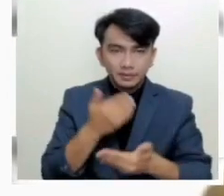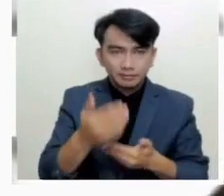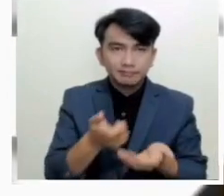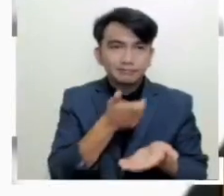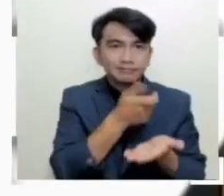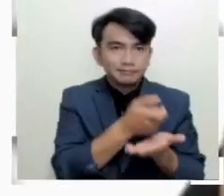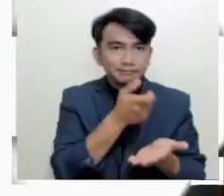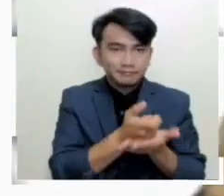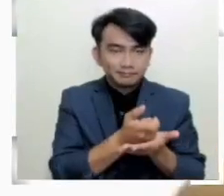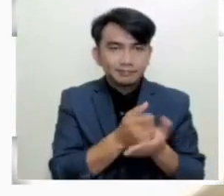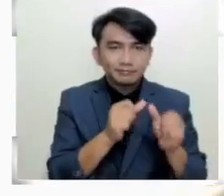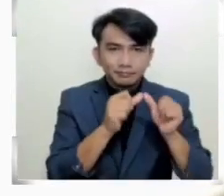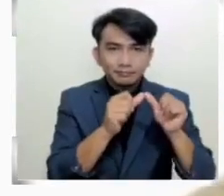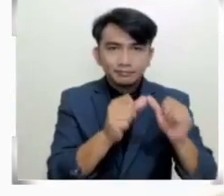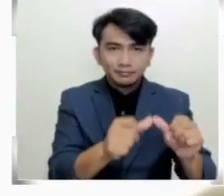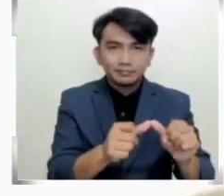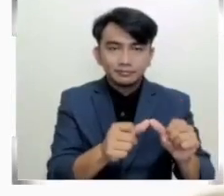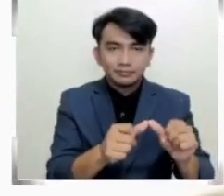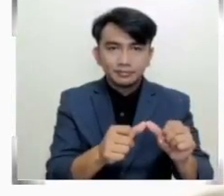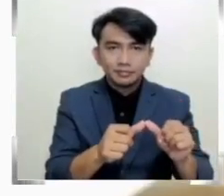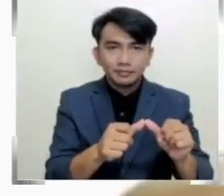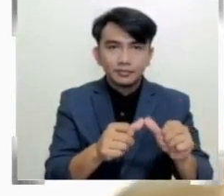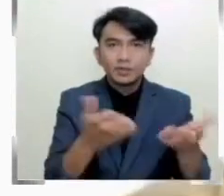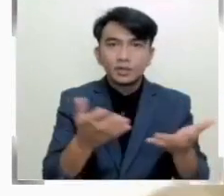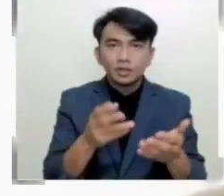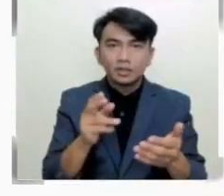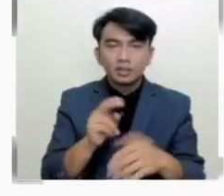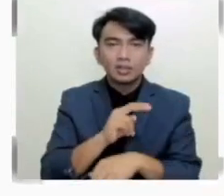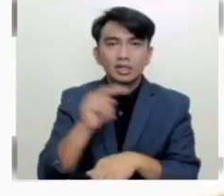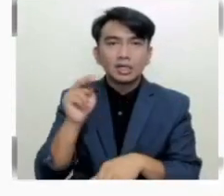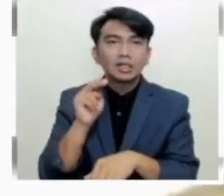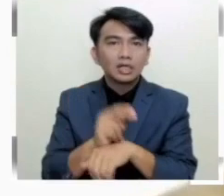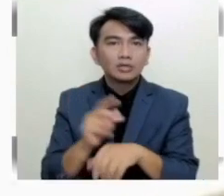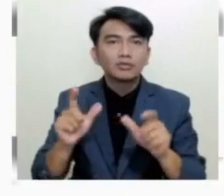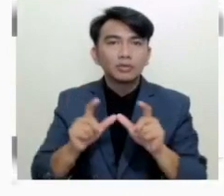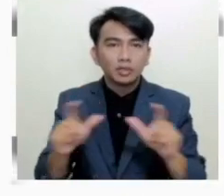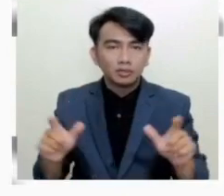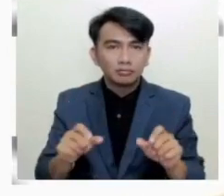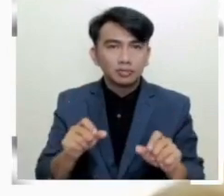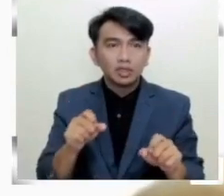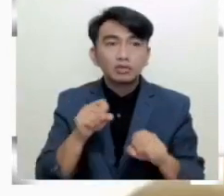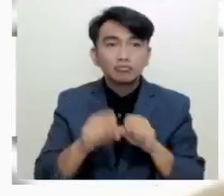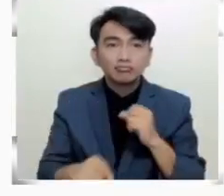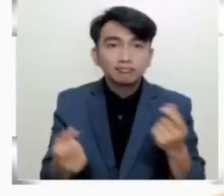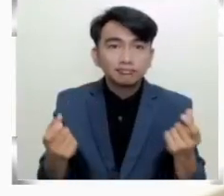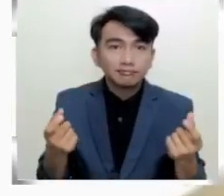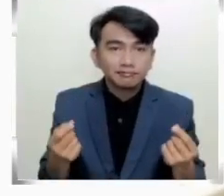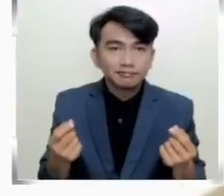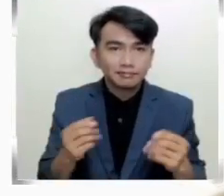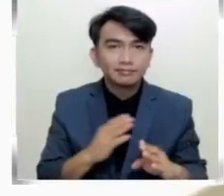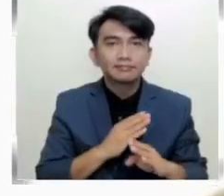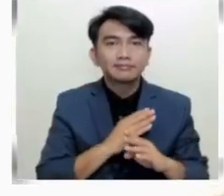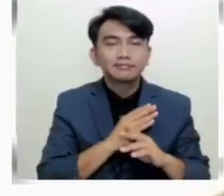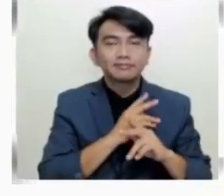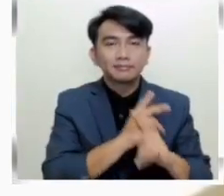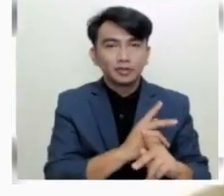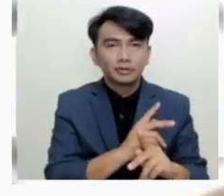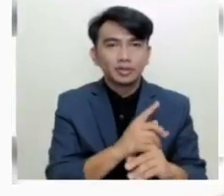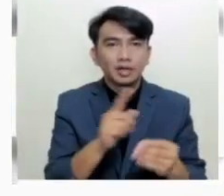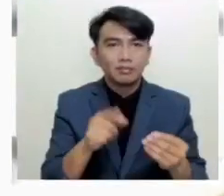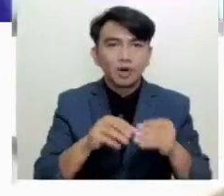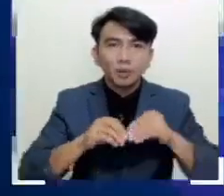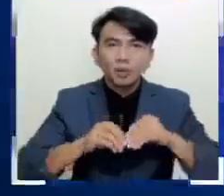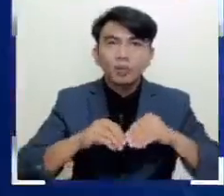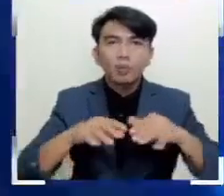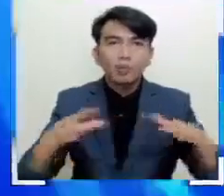activity on a national level para maiwasan na magkaroon ng outbreak ng measles